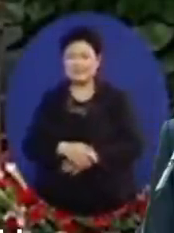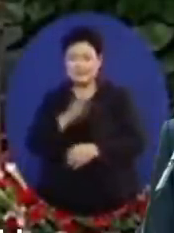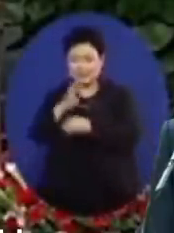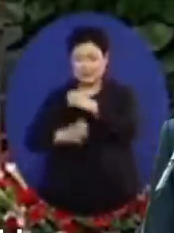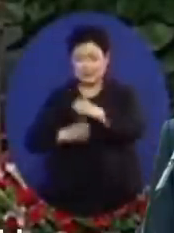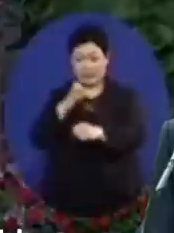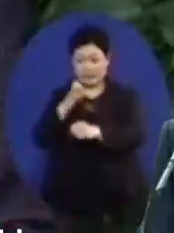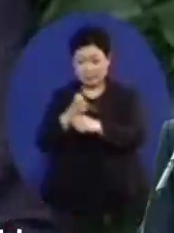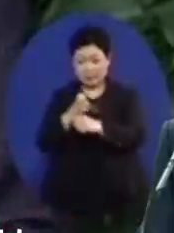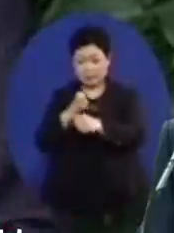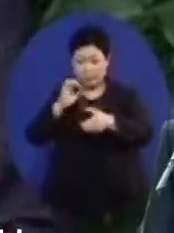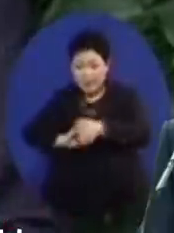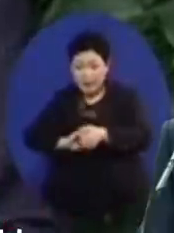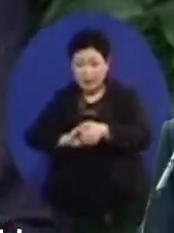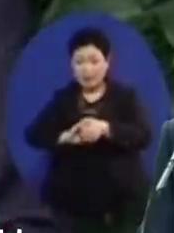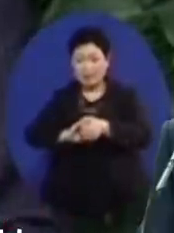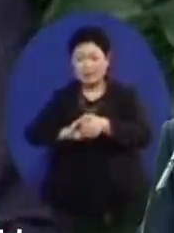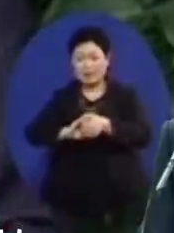40년 만에